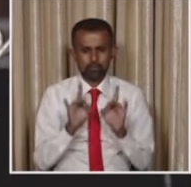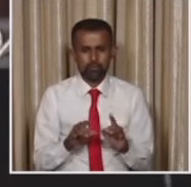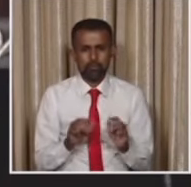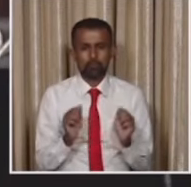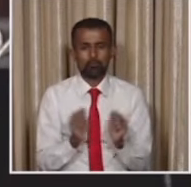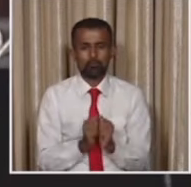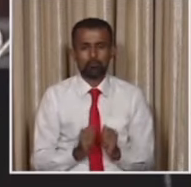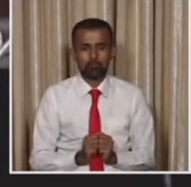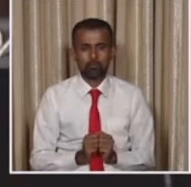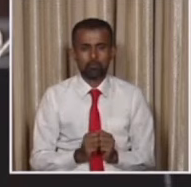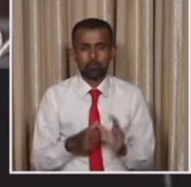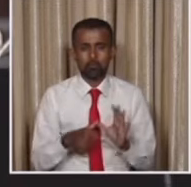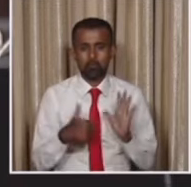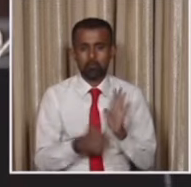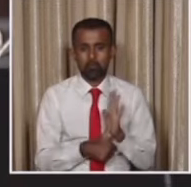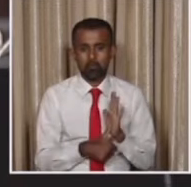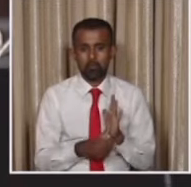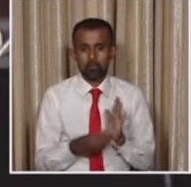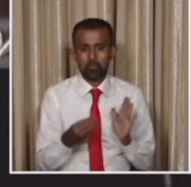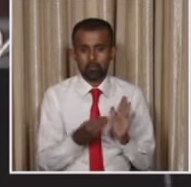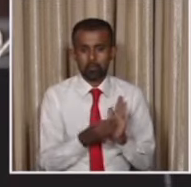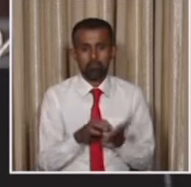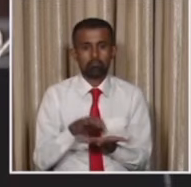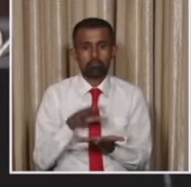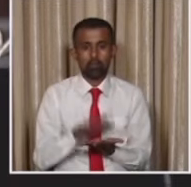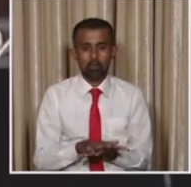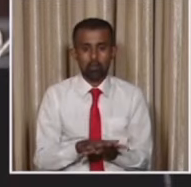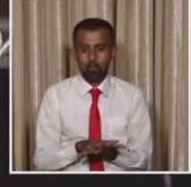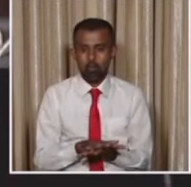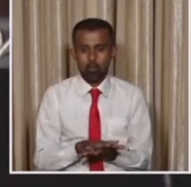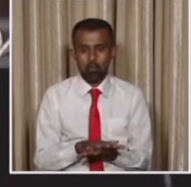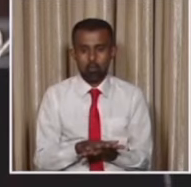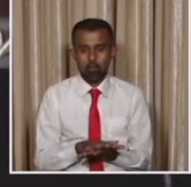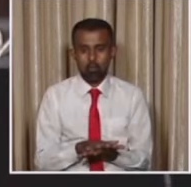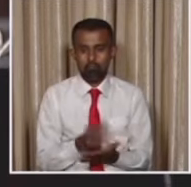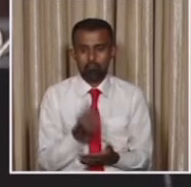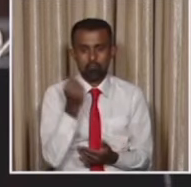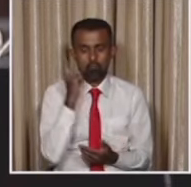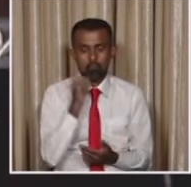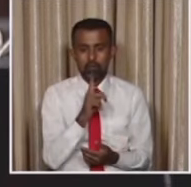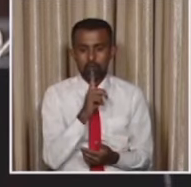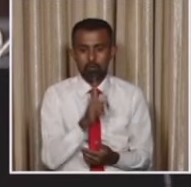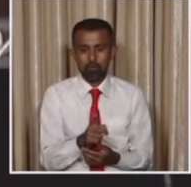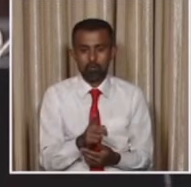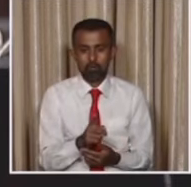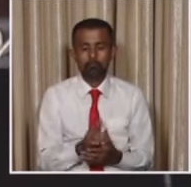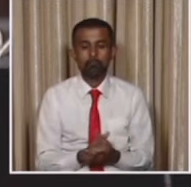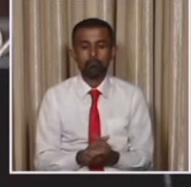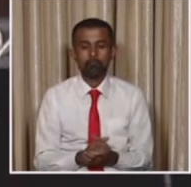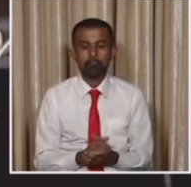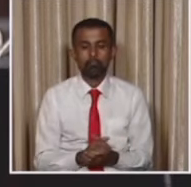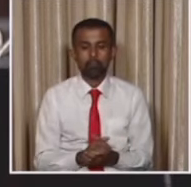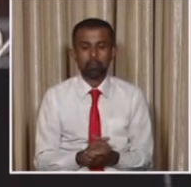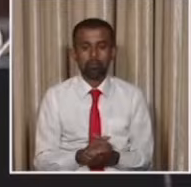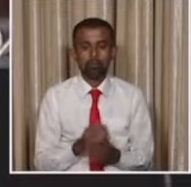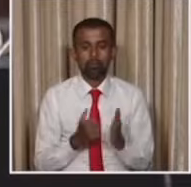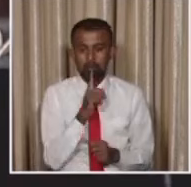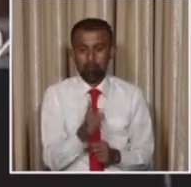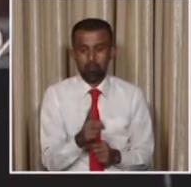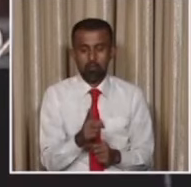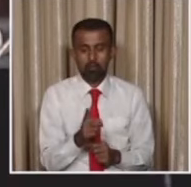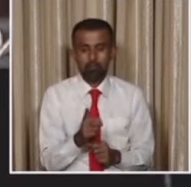බව පනත තුළින්ම තහවුරු කරගන්න ඕනි. ඒ සඳහා මම යෝජනා කරන්නේ මුලාසනාරඩ මන්ත්‍රීතුමන් හරහා ගරු